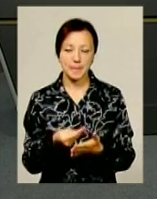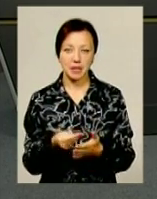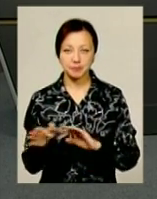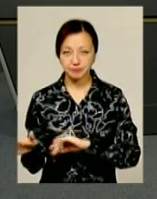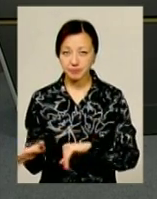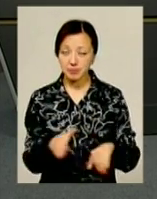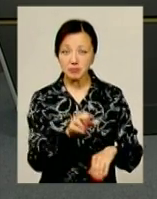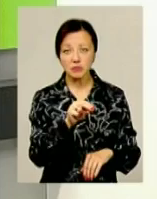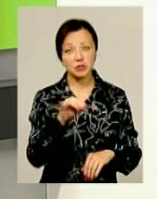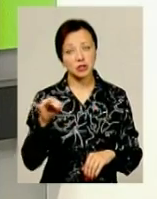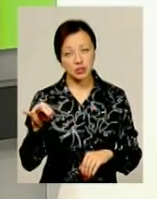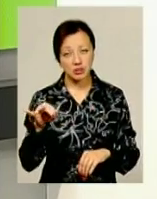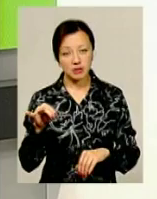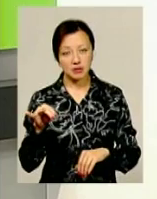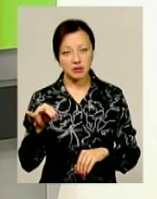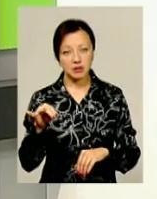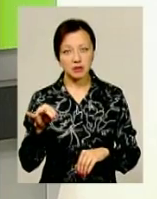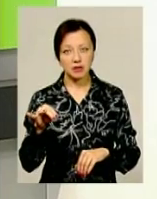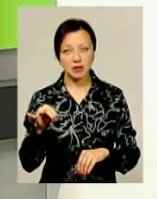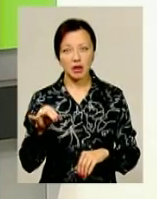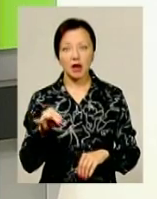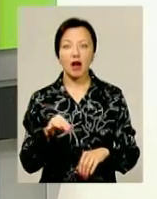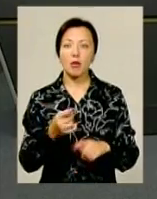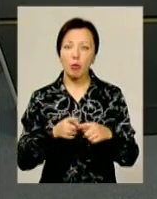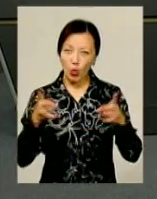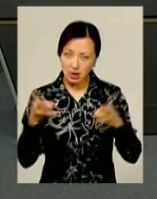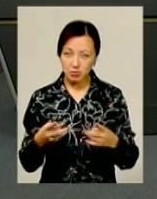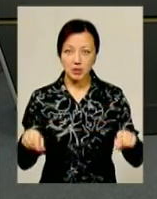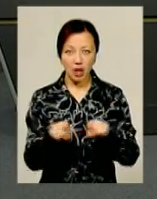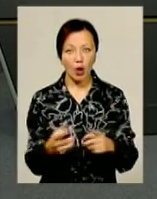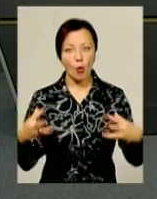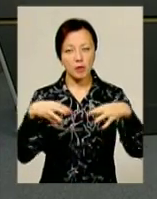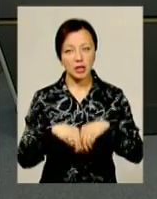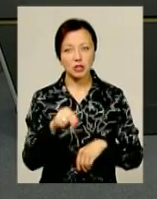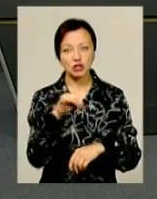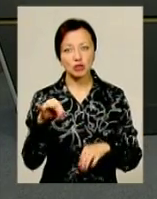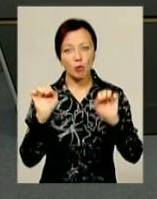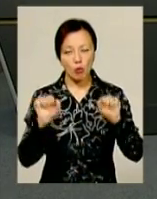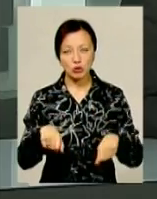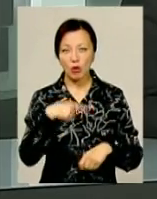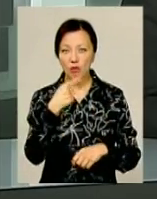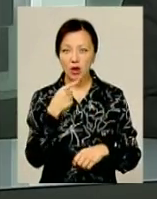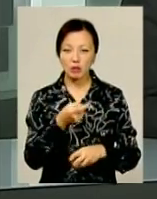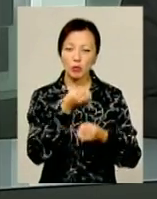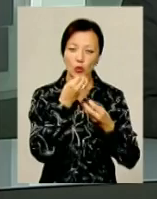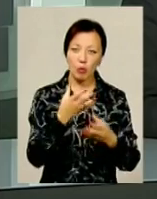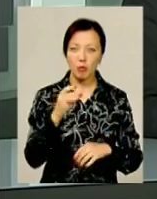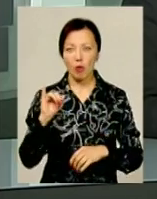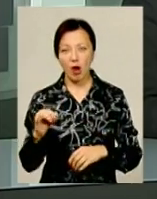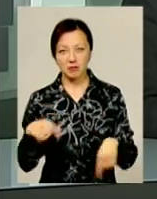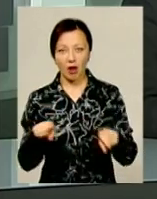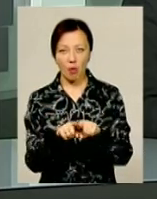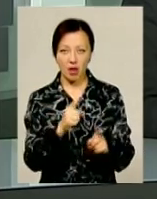Чи виправдовує себе саме таке об'єднання і чи зараз можна говорити вже про плюси чи мінуси